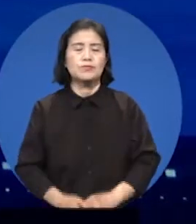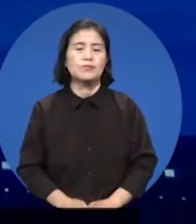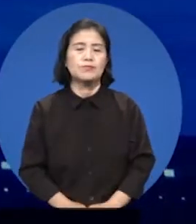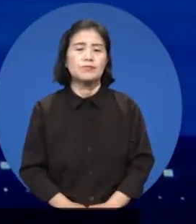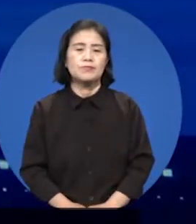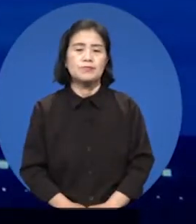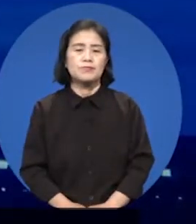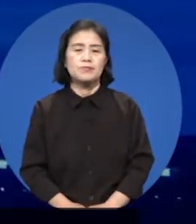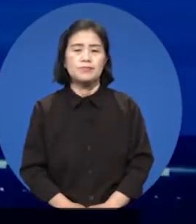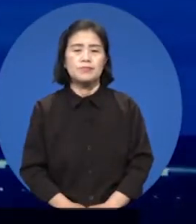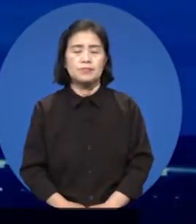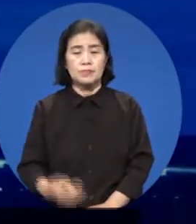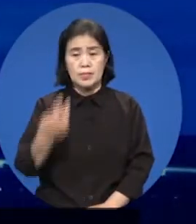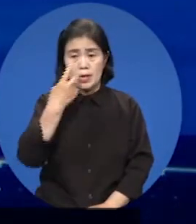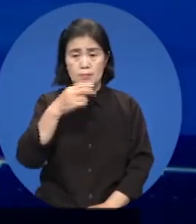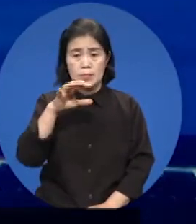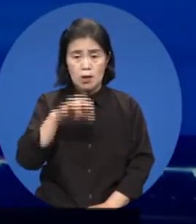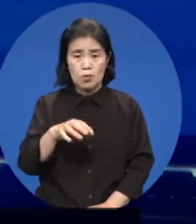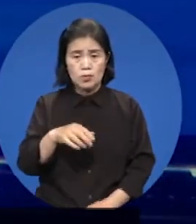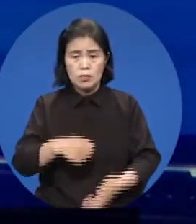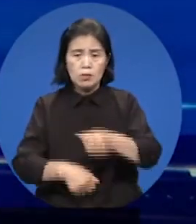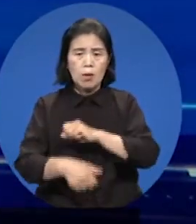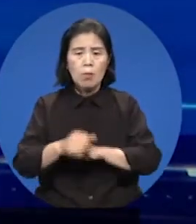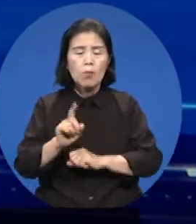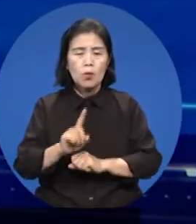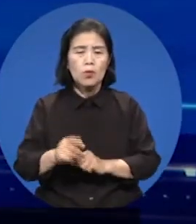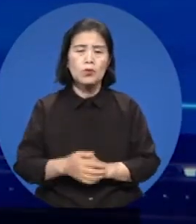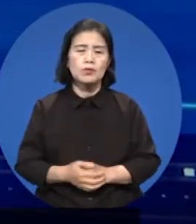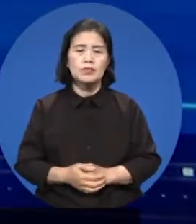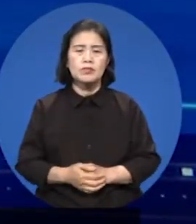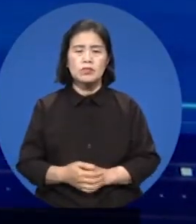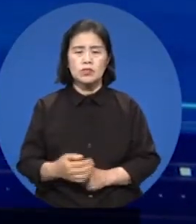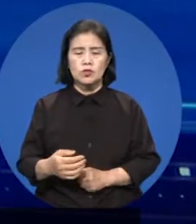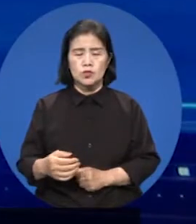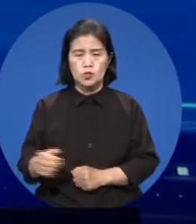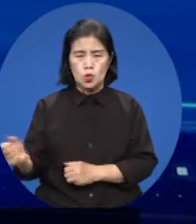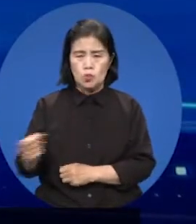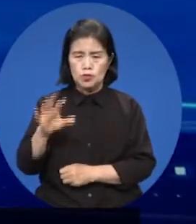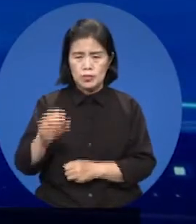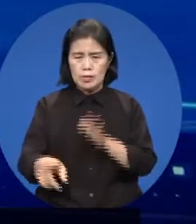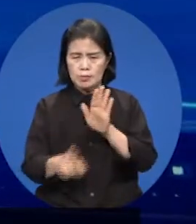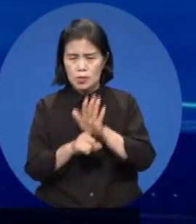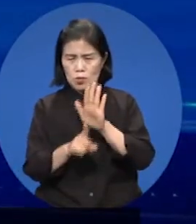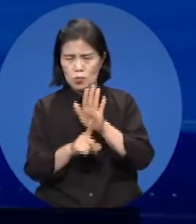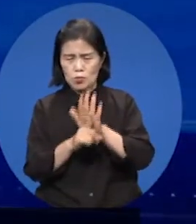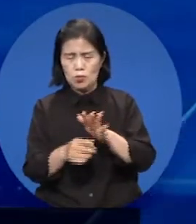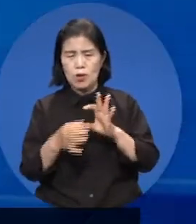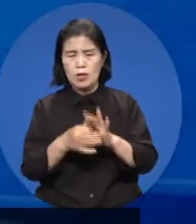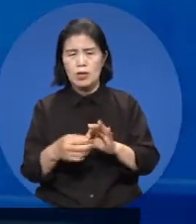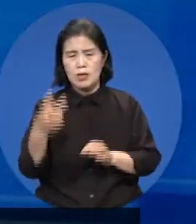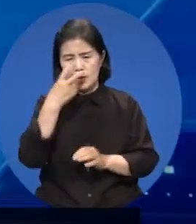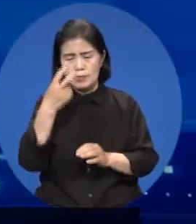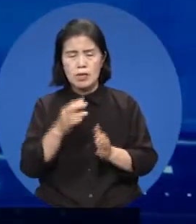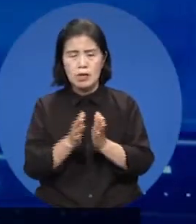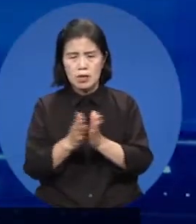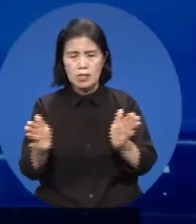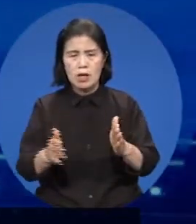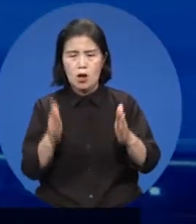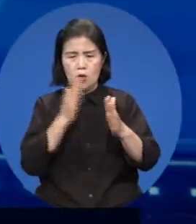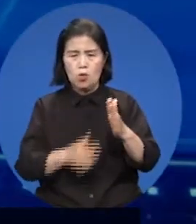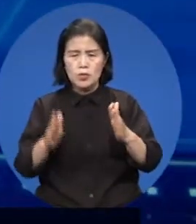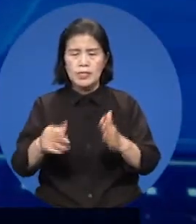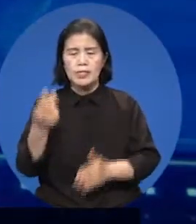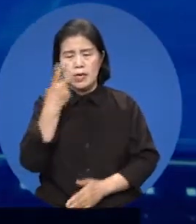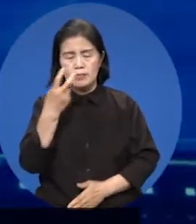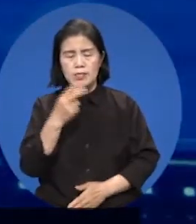그런데 감사원이 지금 나선 대목이 있습니다. 이 골프장 입찰 공모 관련해서 감사에 들어가겠다, 공익감사하겠다